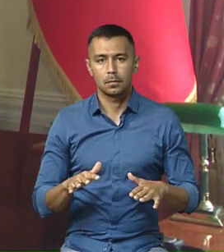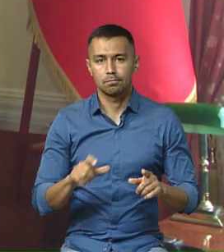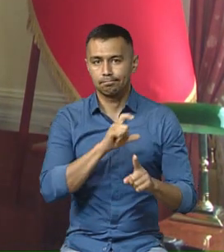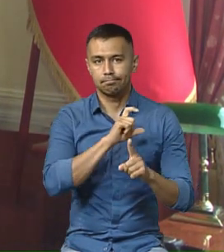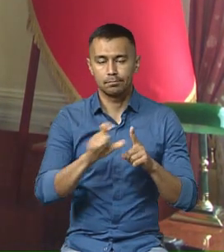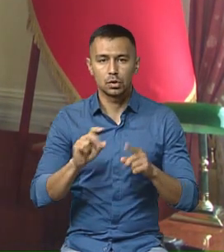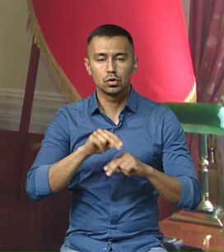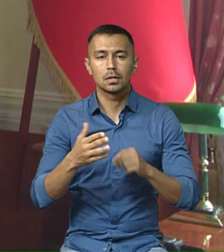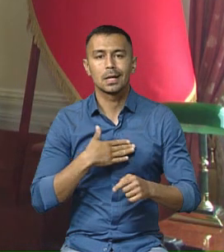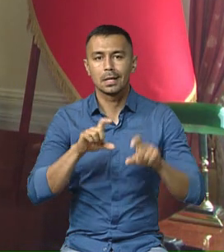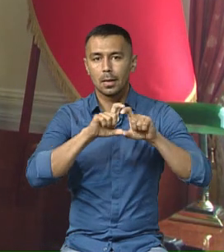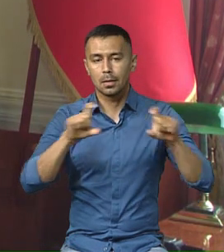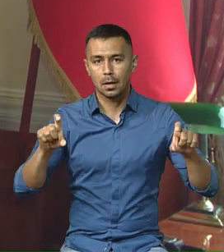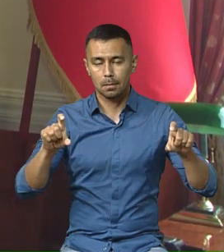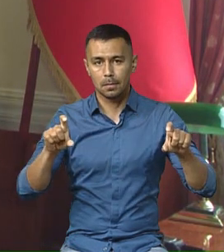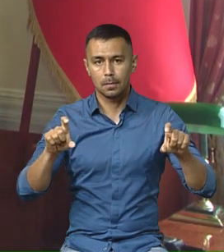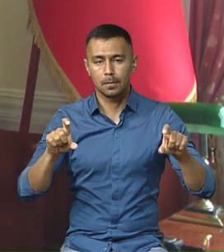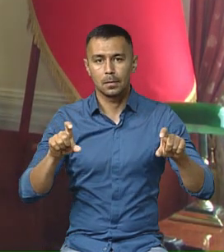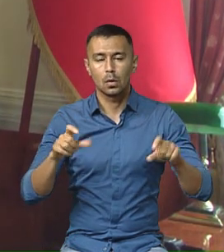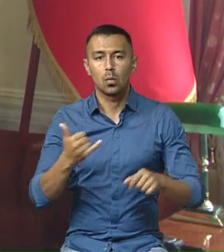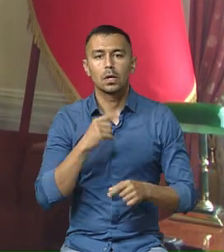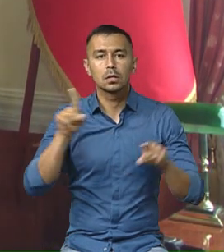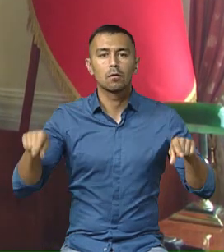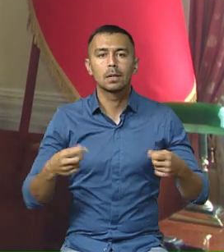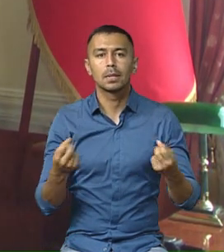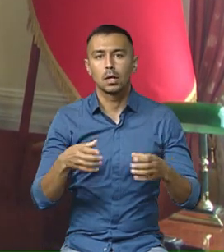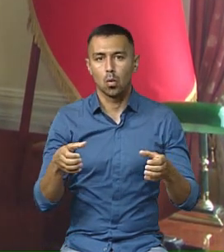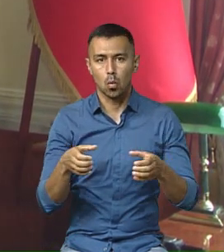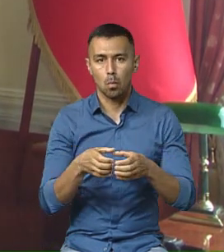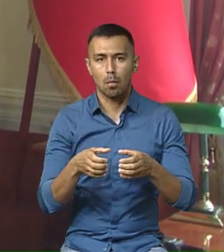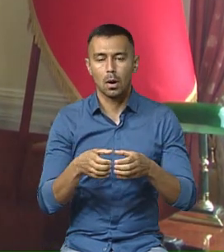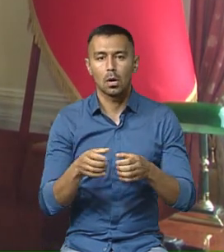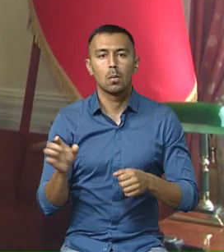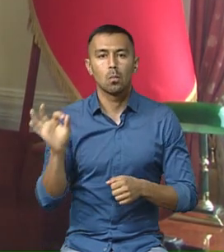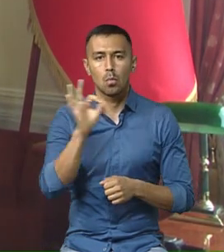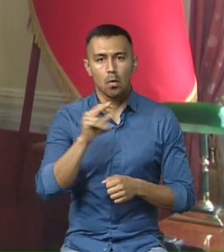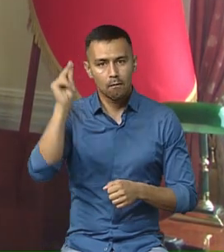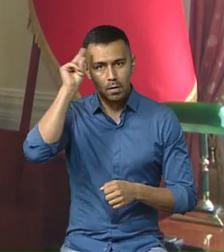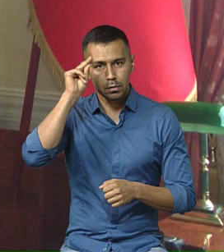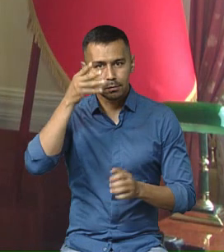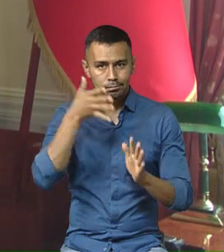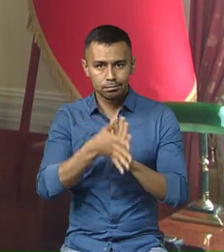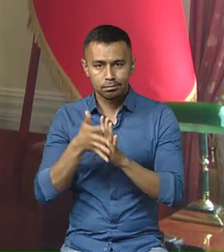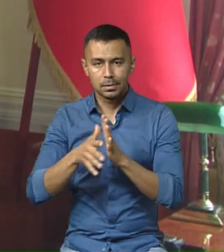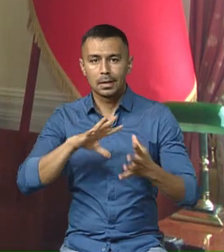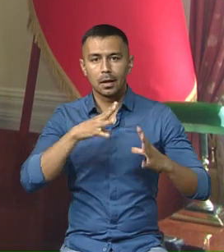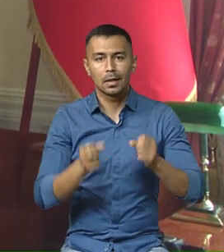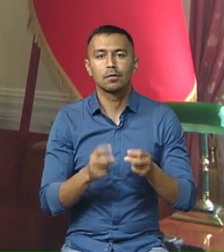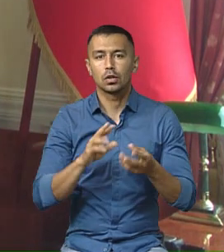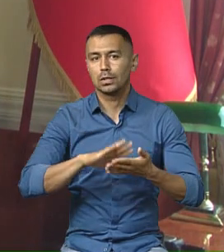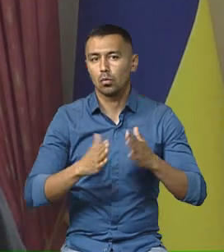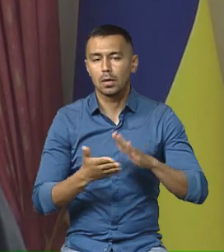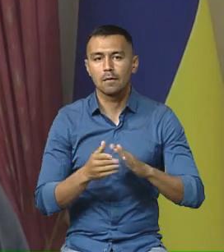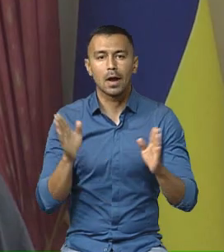відреагували через наш департамент екології. В нас створена спеціальна група щодо вивчення наслідків надзвичайних